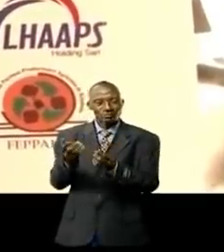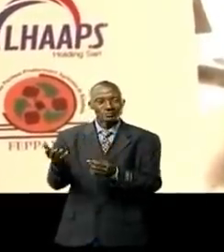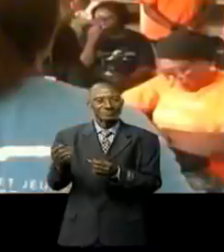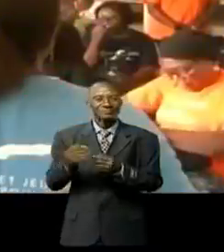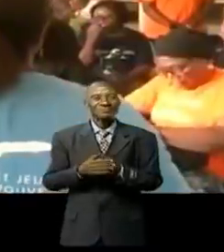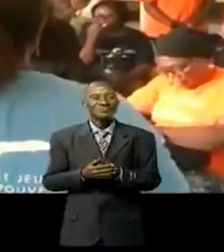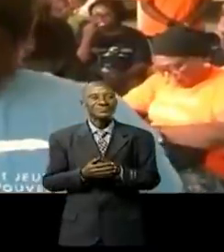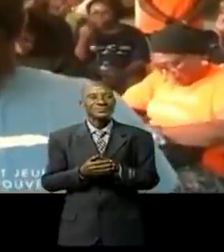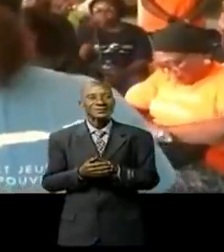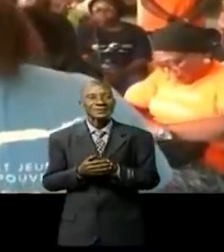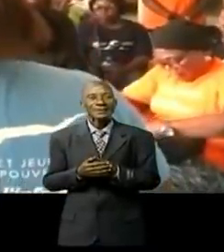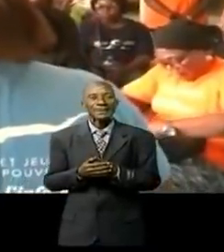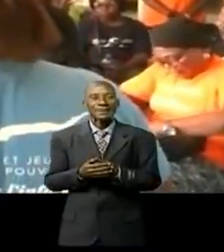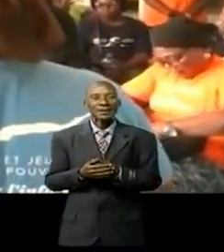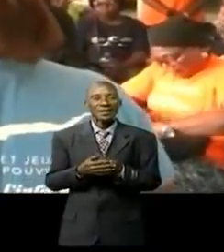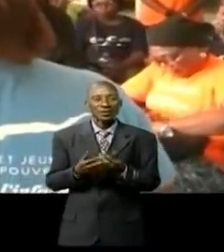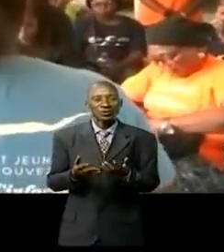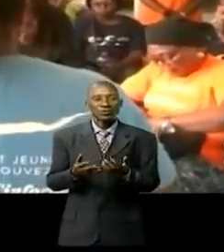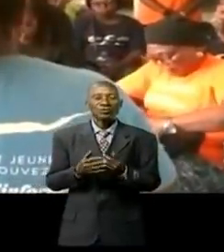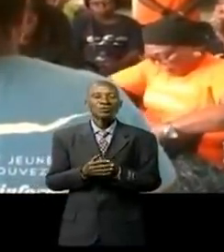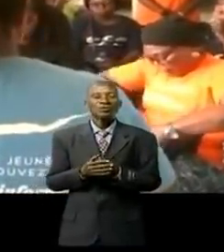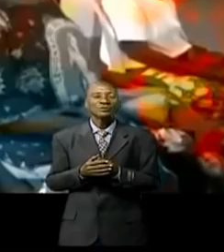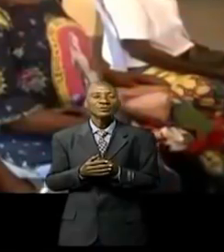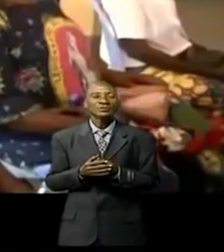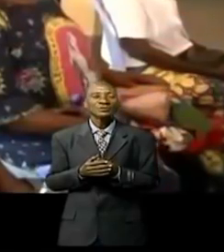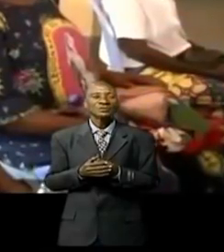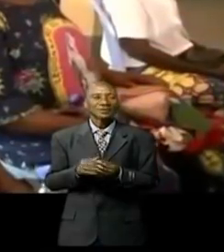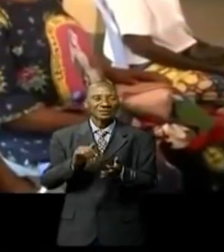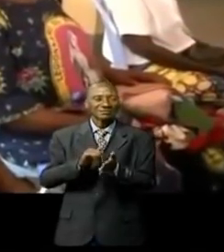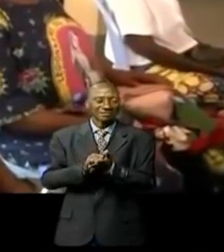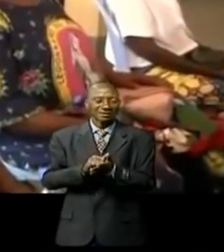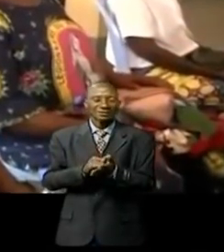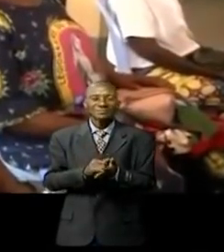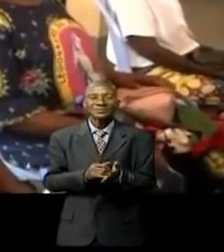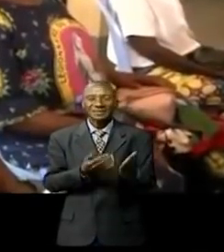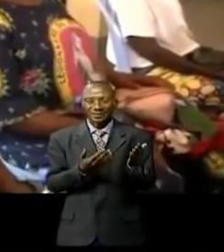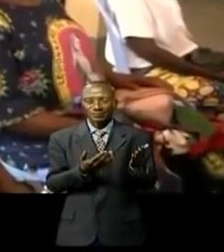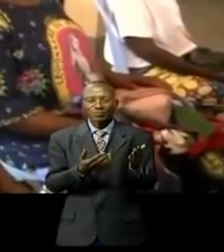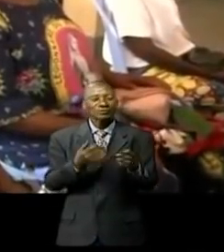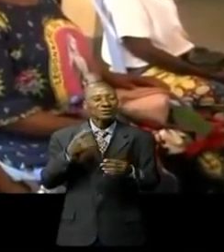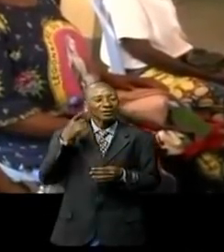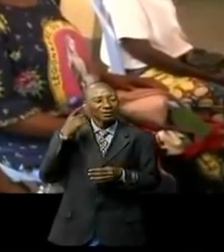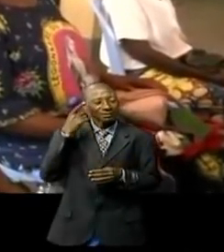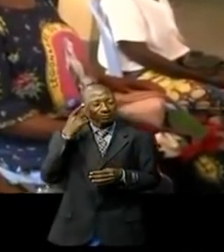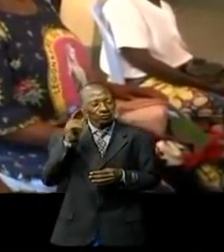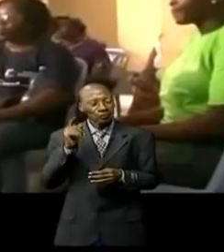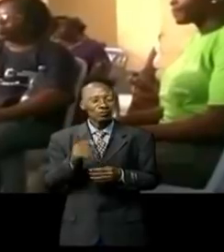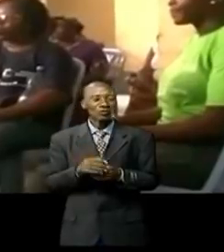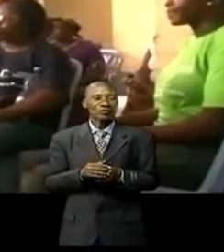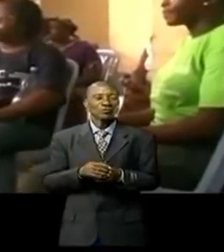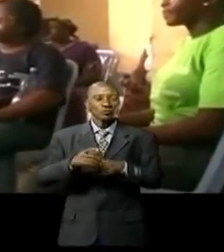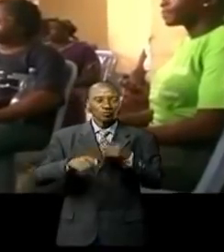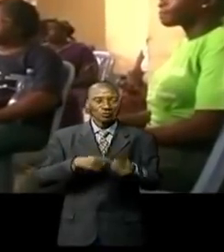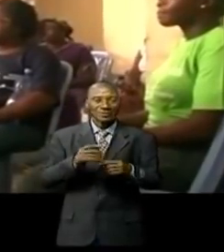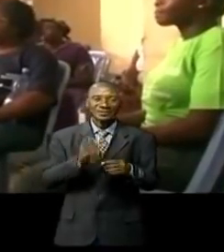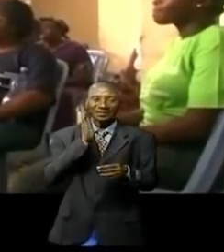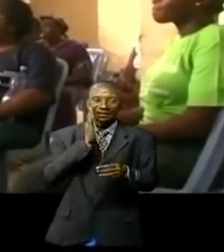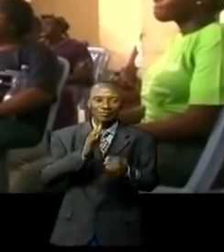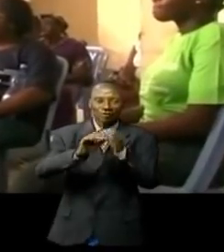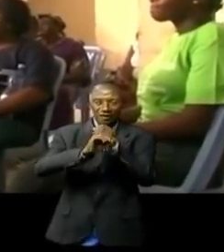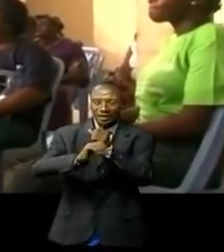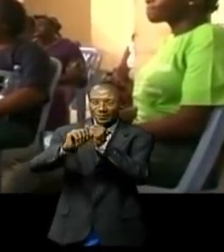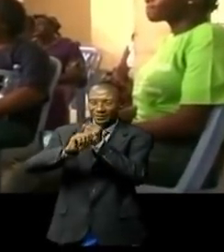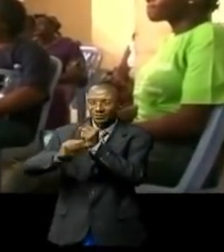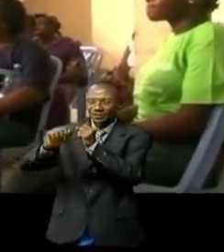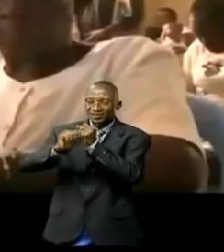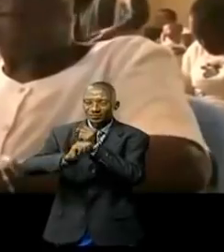du genre, l'Agence nationale de développement de l'entrepreneuriat congolais a lancé la campagne pilote de sensibilisation